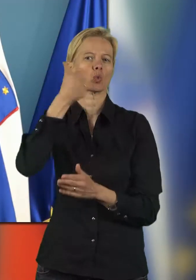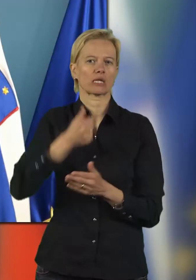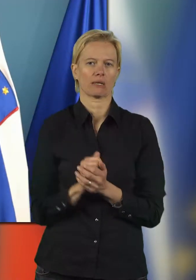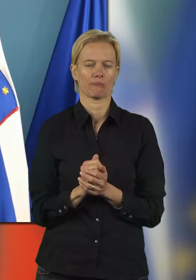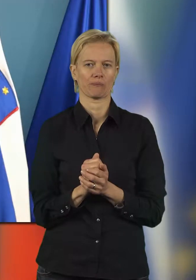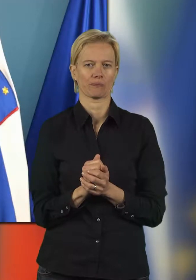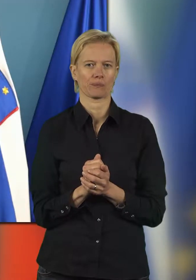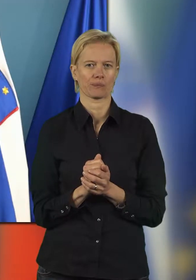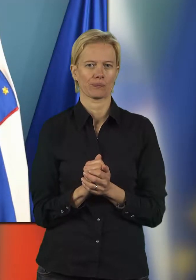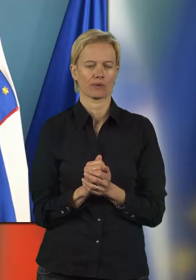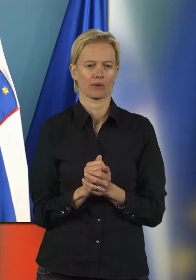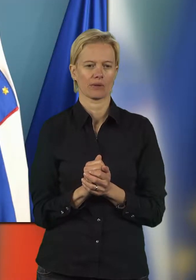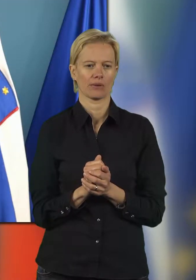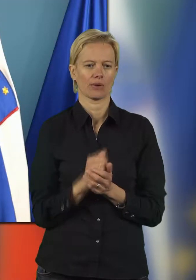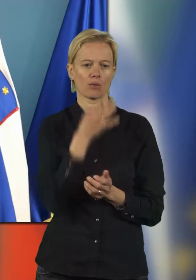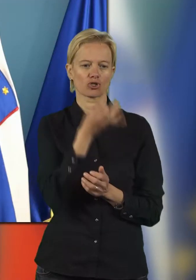jutri.